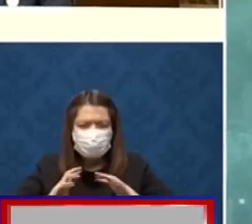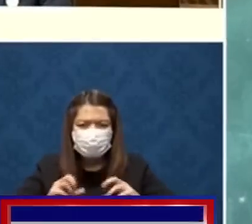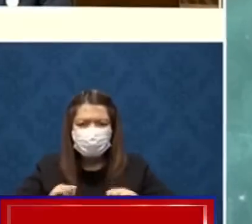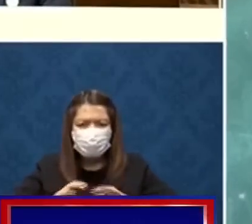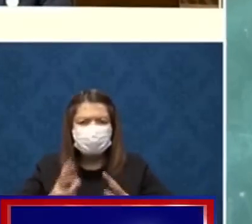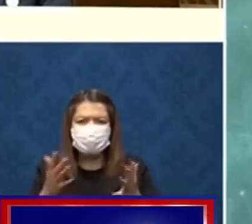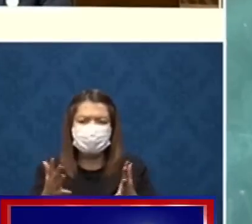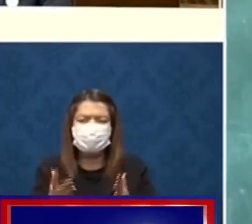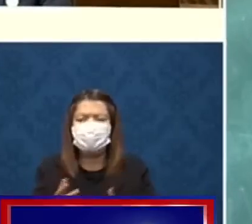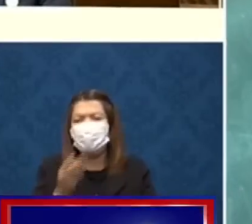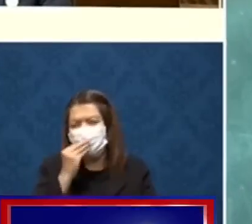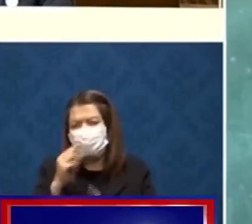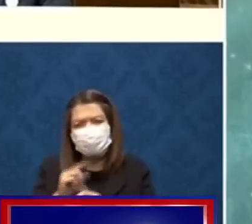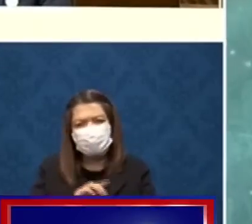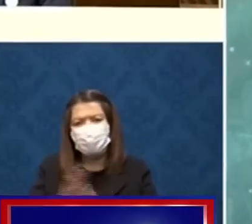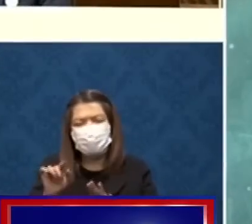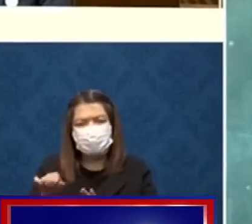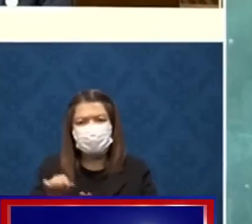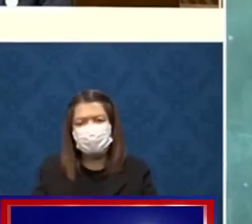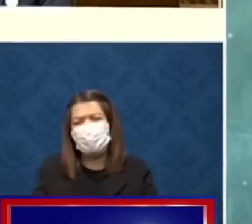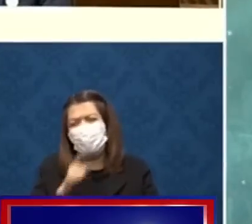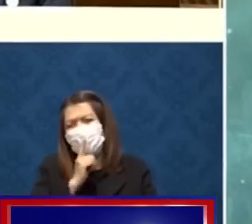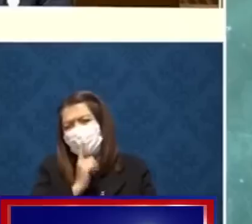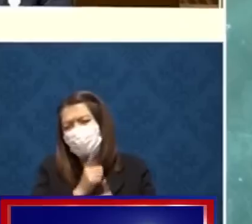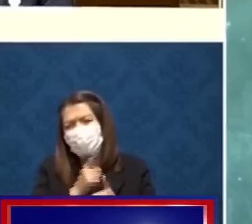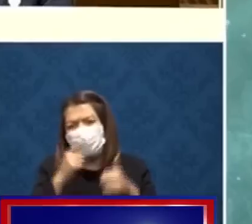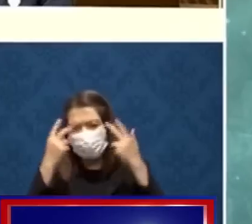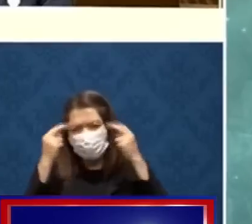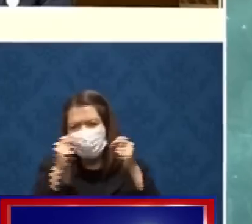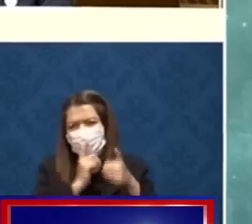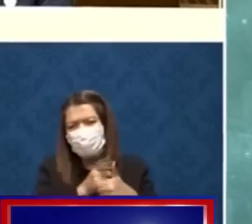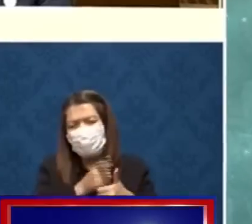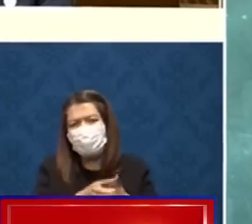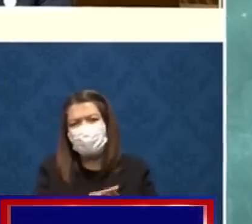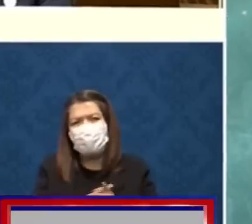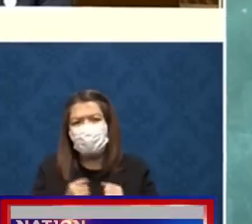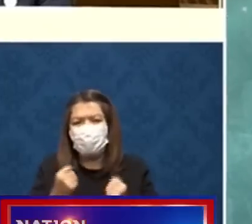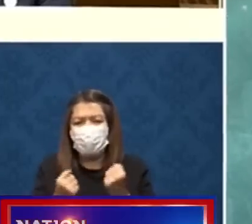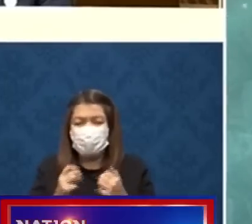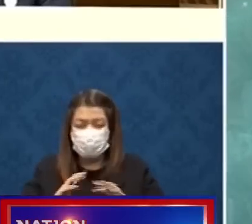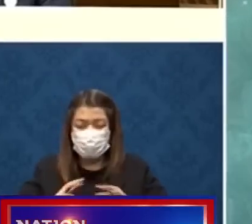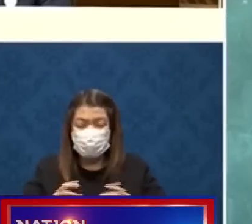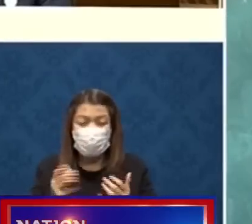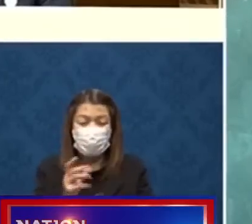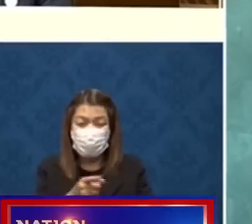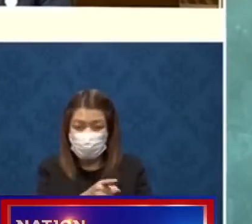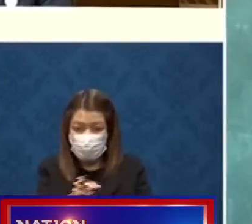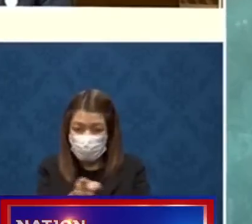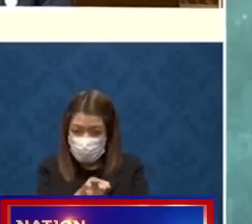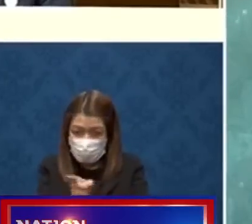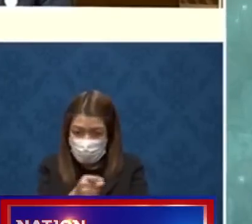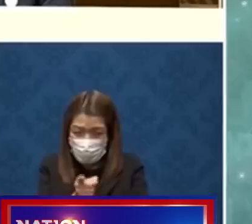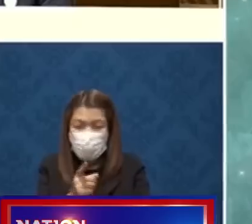มว่าให้ถอนครับพูดอย่างนี้มันเท่ากับดูถูกท่านนายกรัฐมนตรีว่านำรถถังมาผมมีเด็กตระป